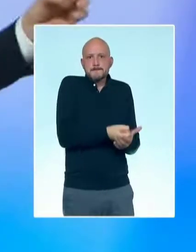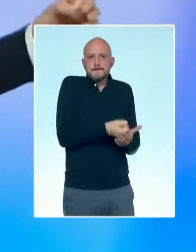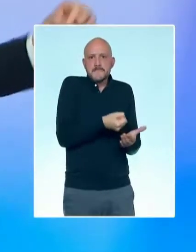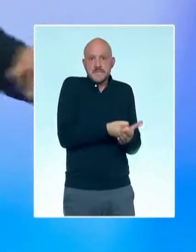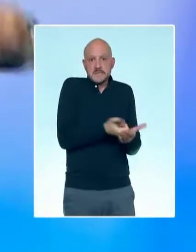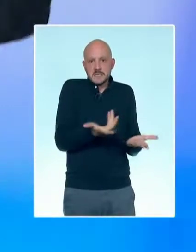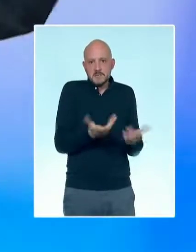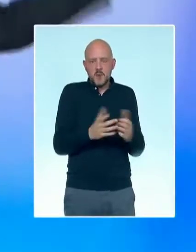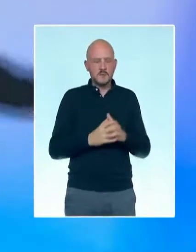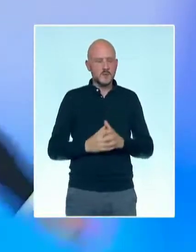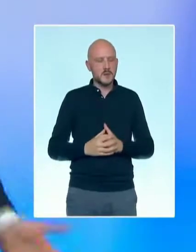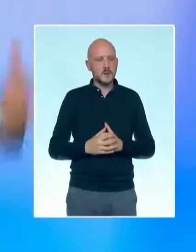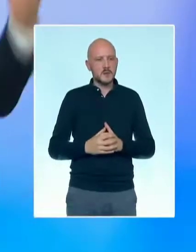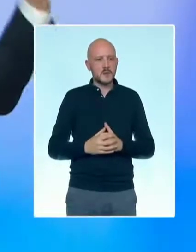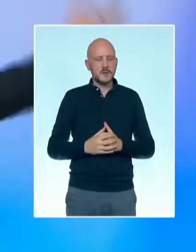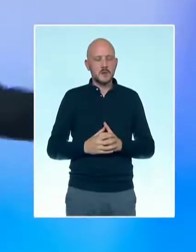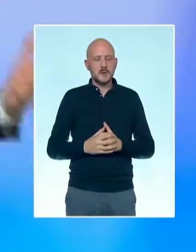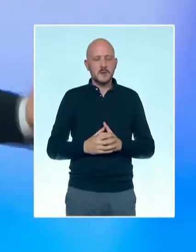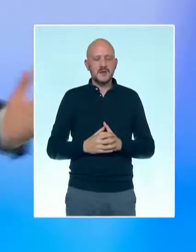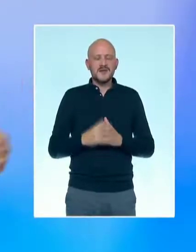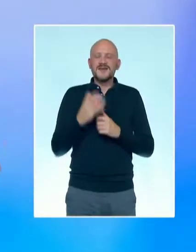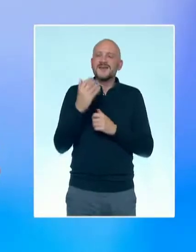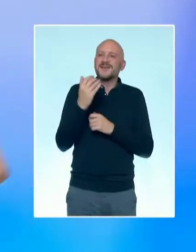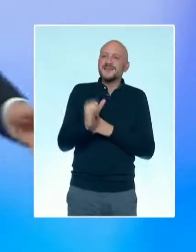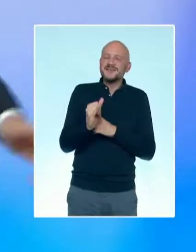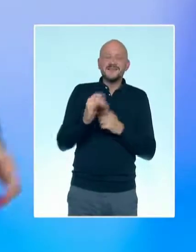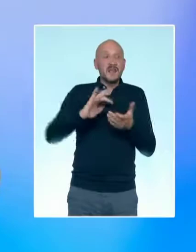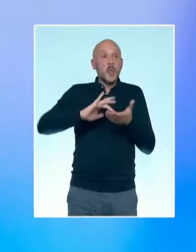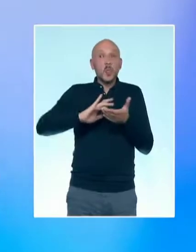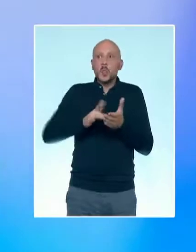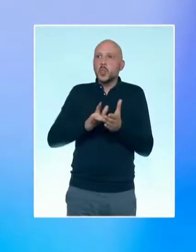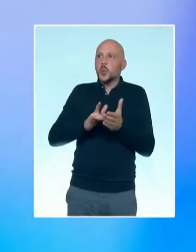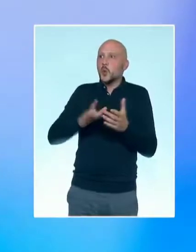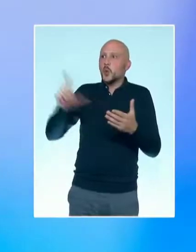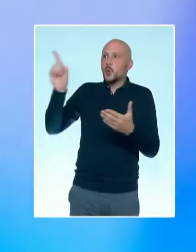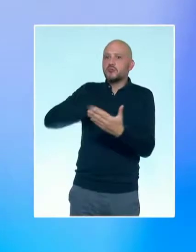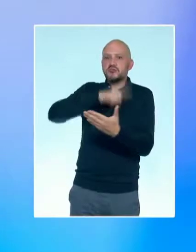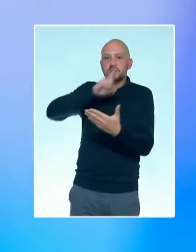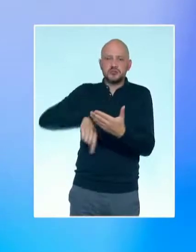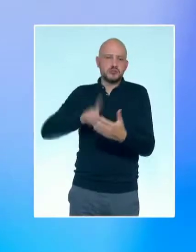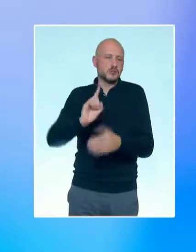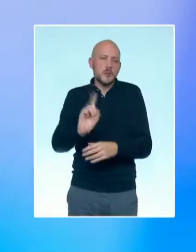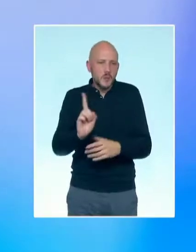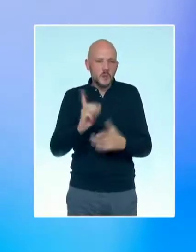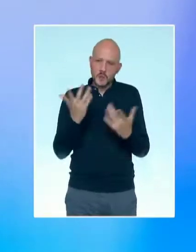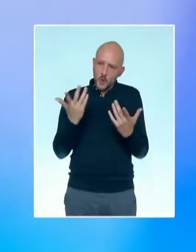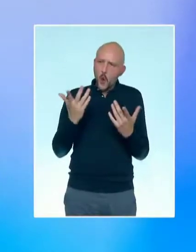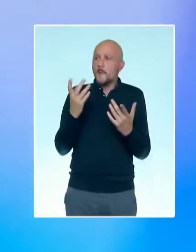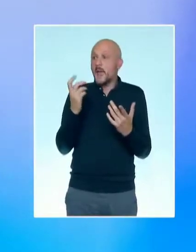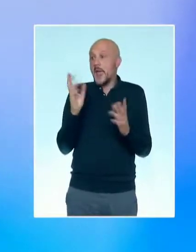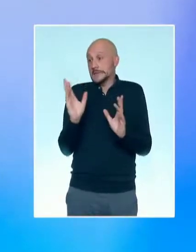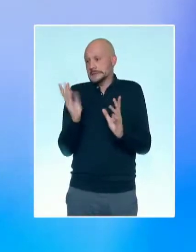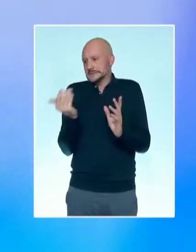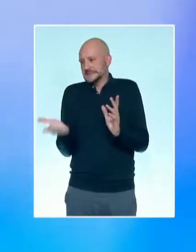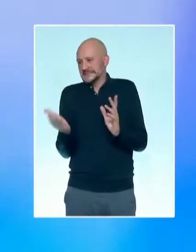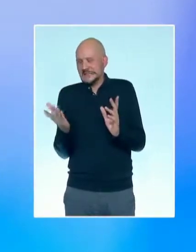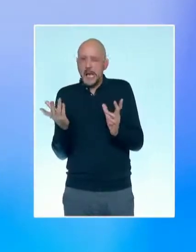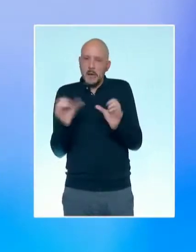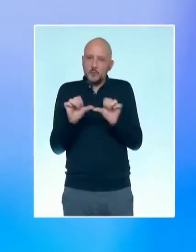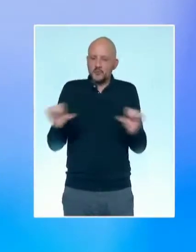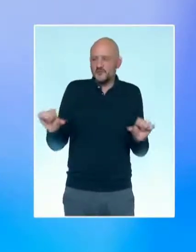les activités correspondantes, pas l'intégralité de la manifestation, pourront être interdites, c'est du cas par cas, par le représentant de l'État.